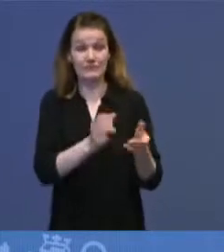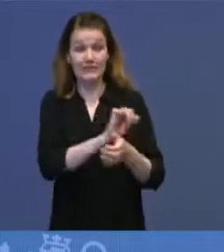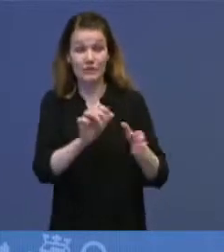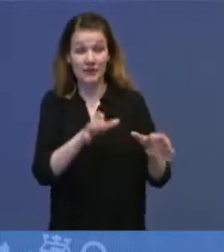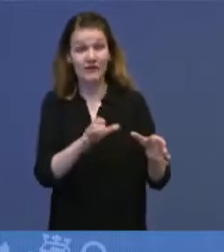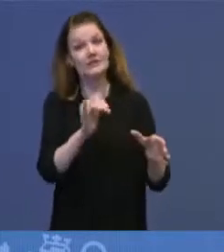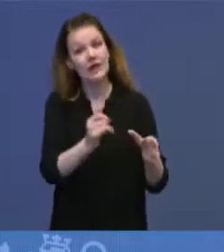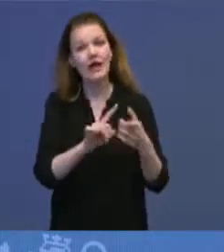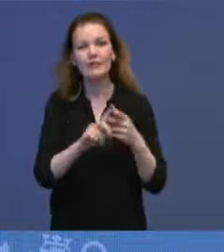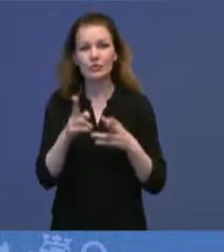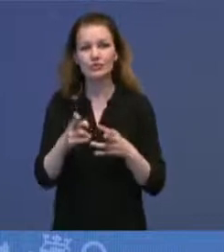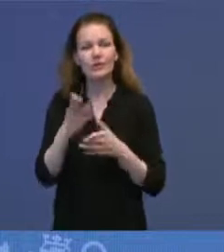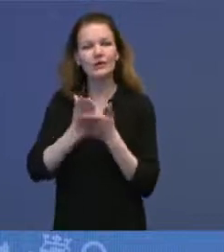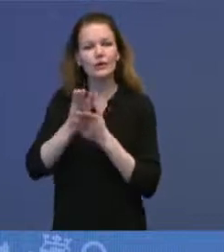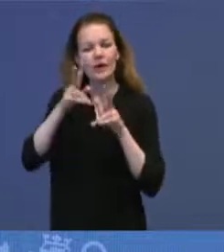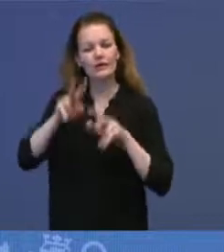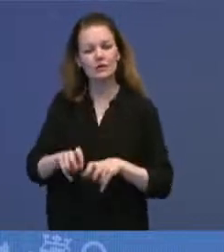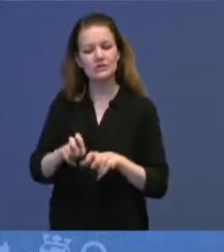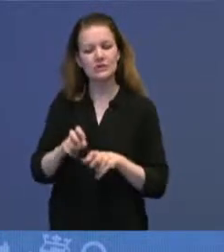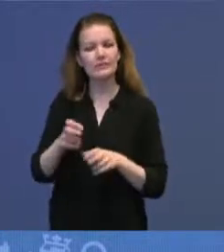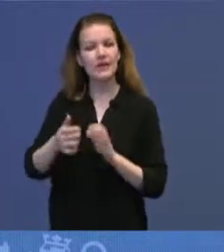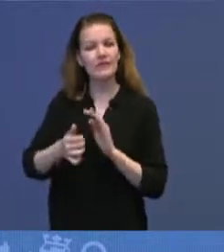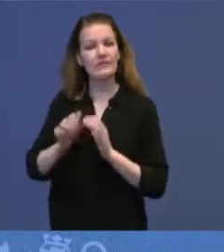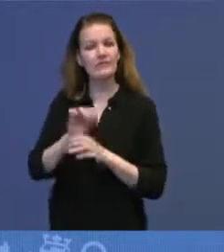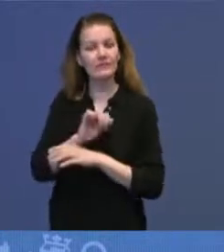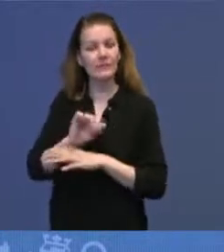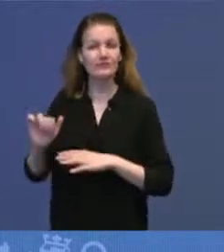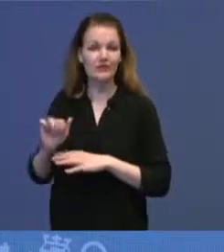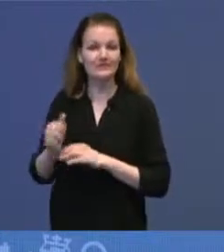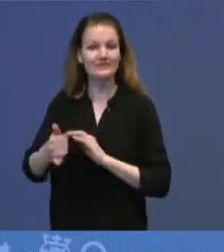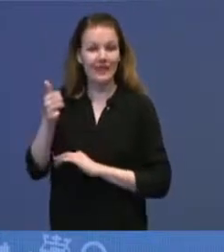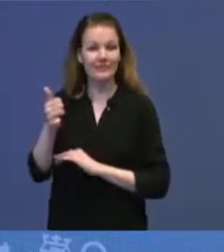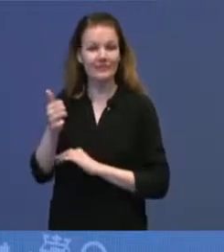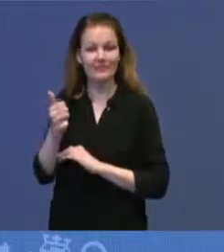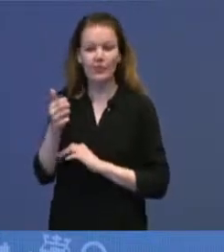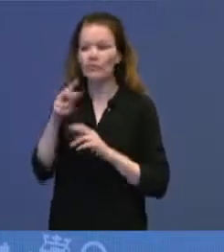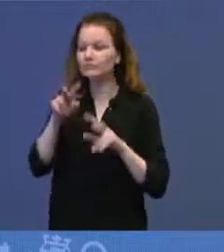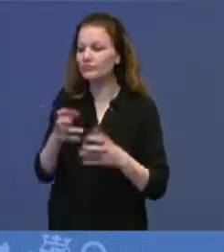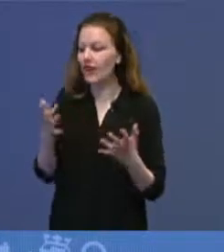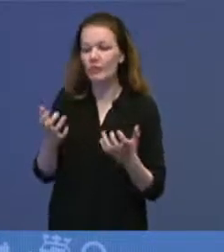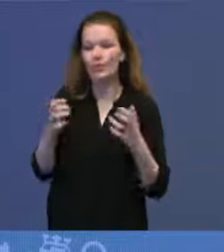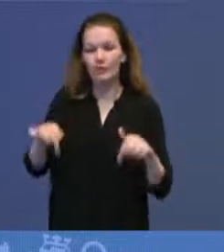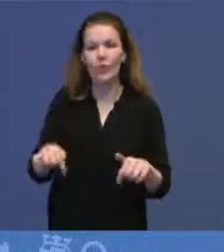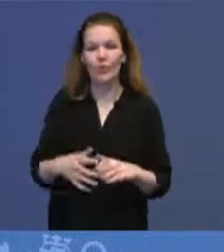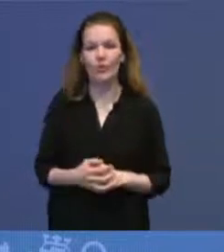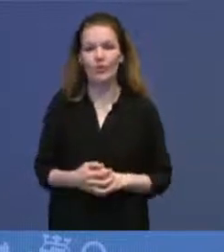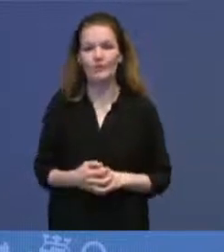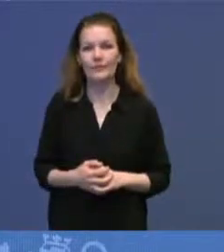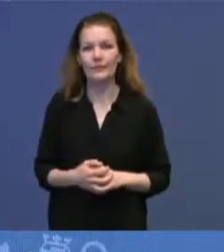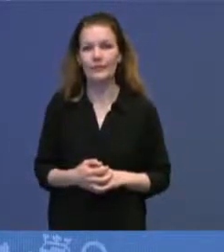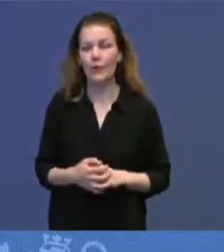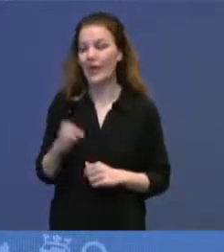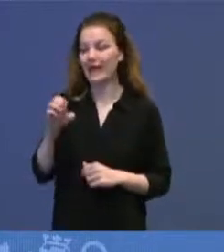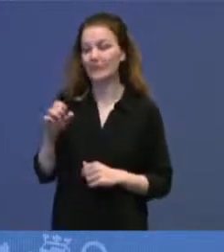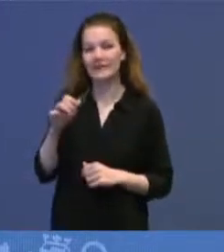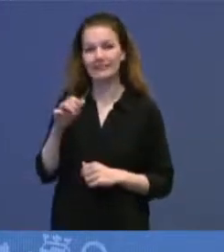en veldig grundig analyse sammen med forsvarssjefen og andre deler av forsvaret om hvor er behovene nå. Det kan også da Odd Roger Enoksen gå